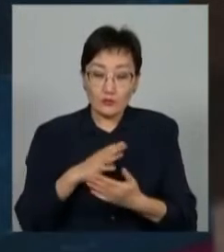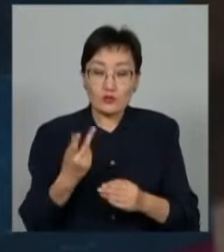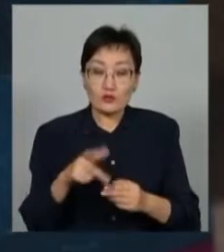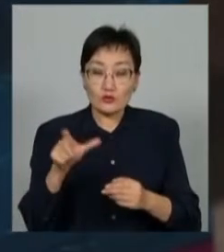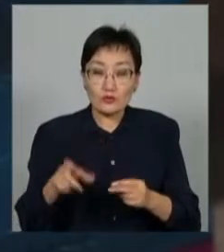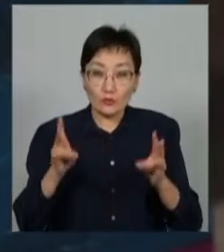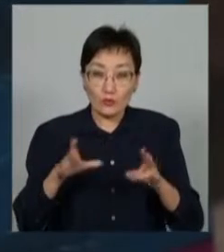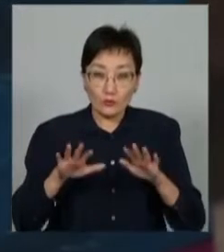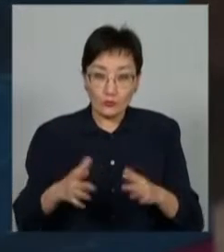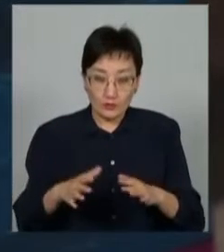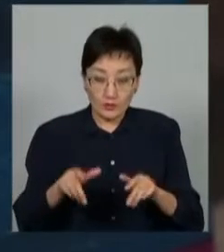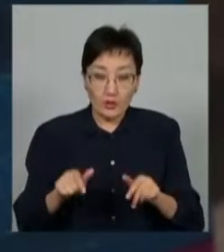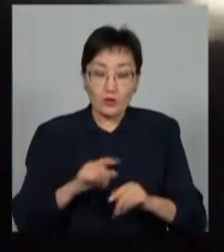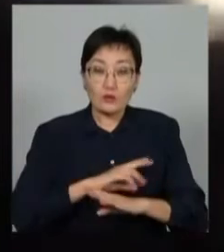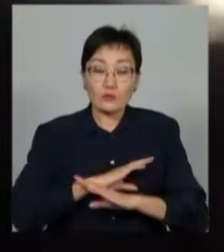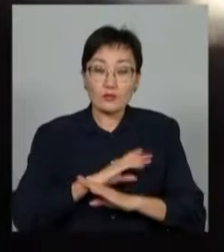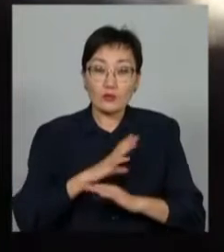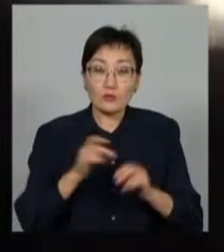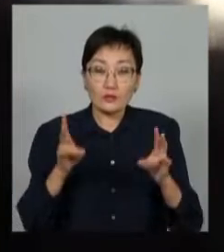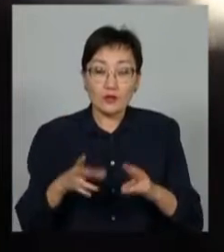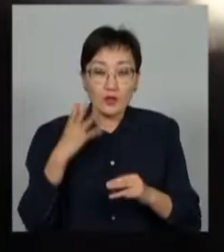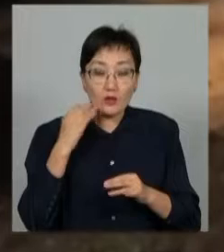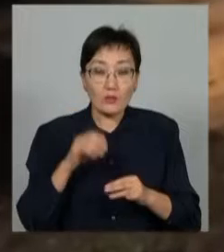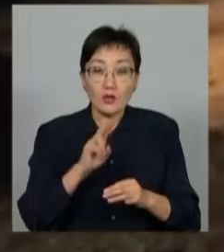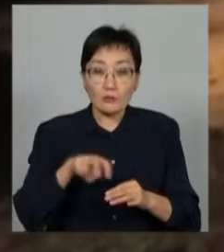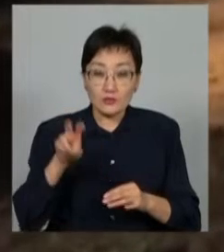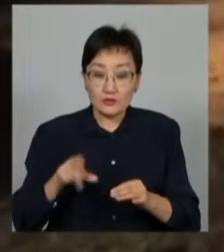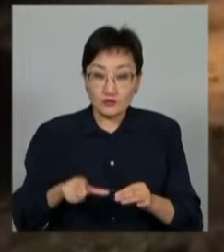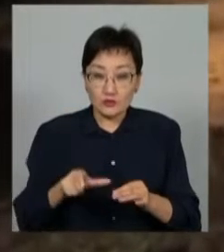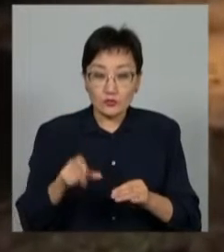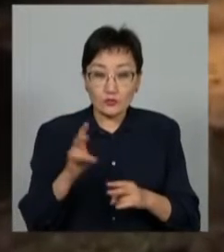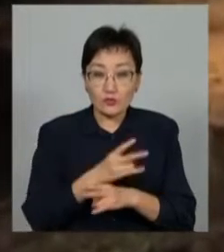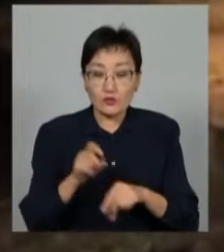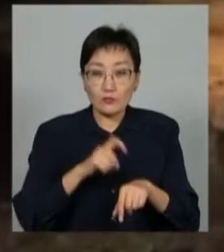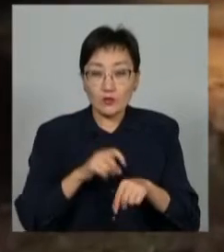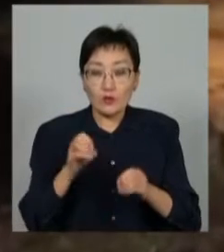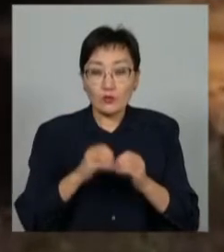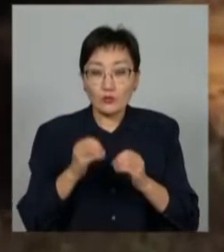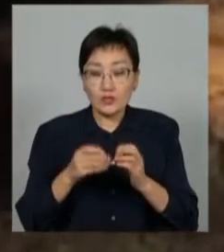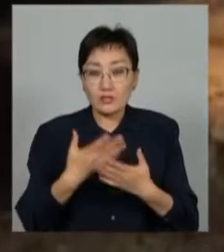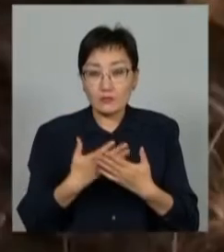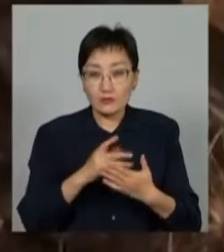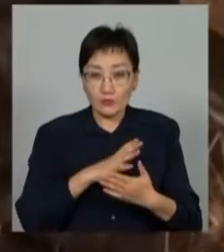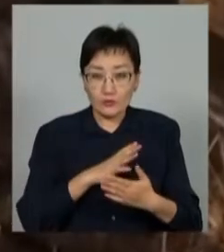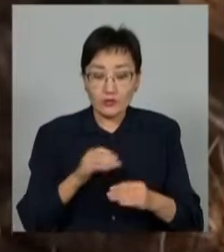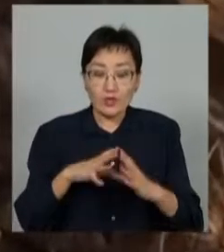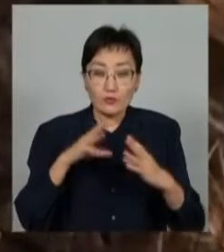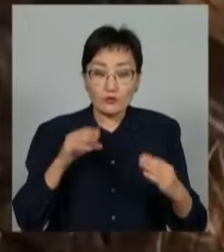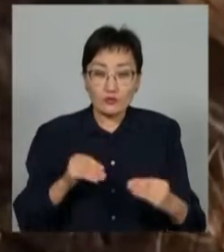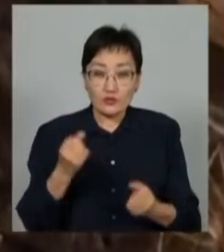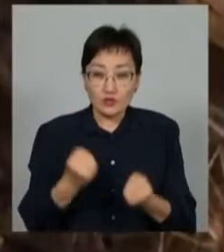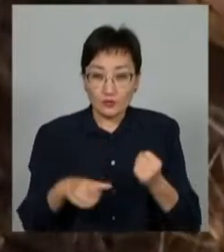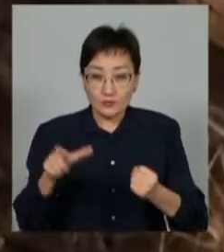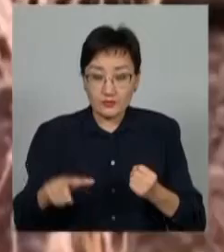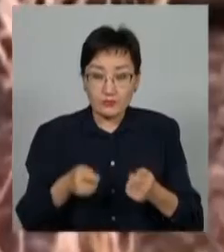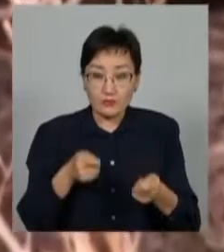адам оқиға орнында тіл тартпай кетті. Апат Алматы Бішкек тас жолында түнгі сағат 10-дар шамасында болған. Жеңіл көлік